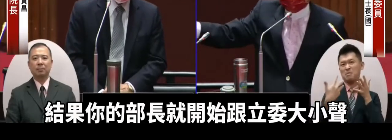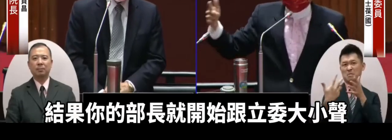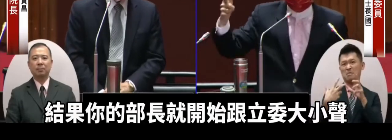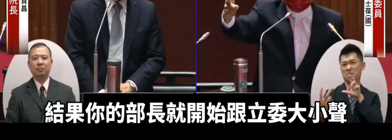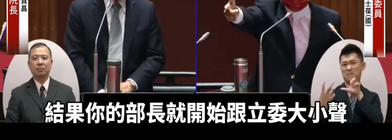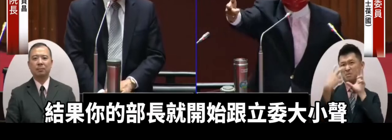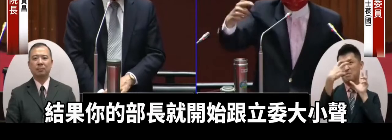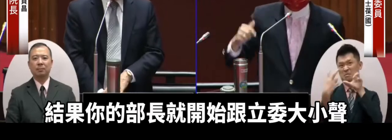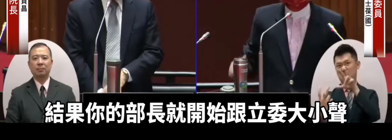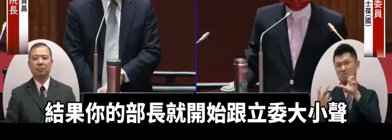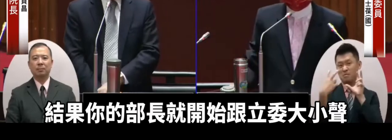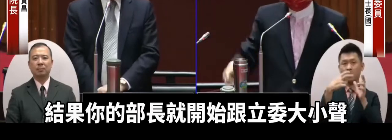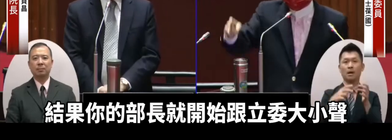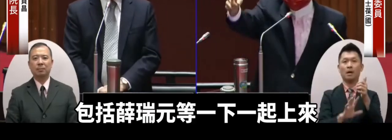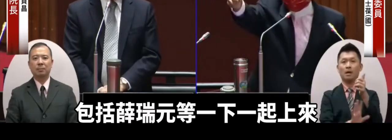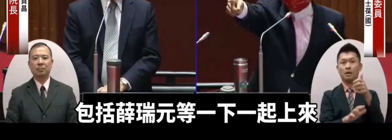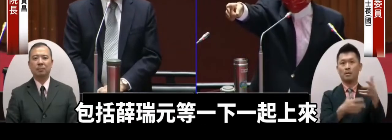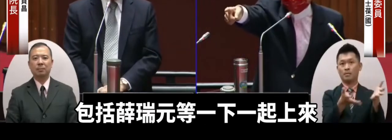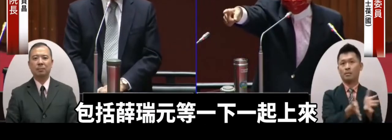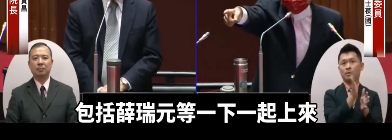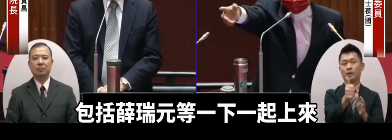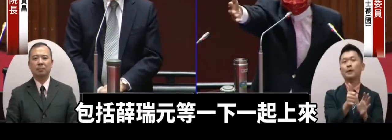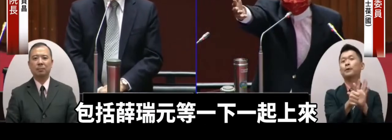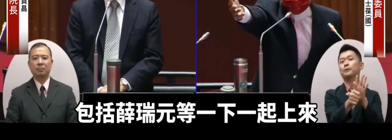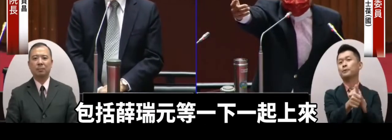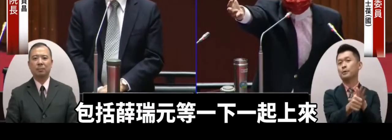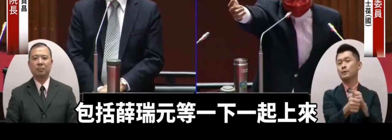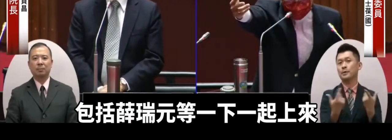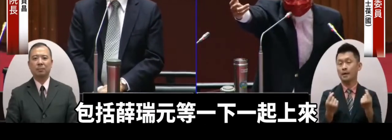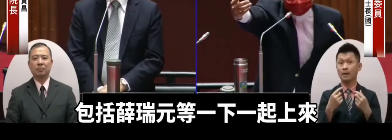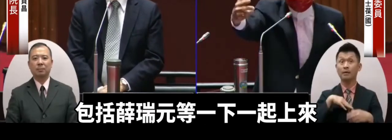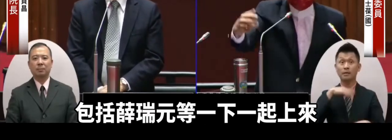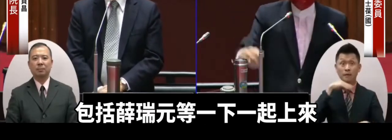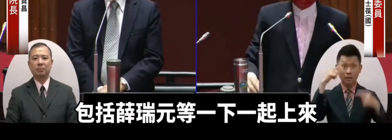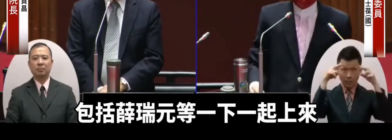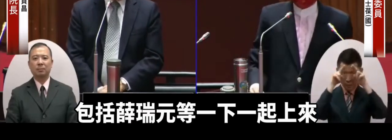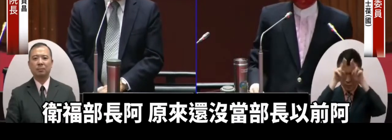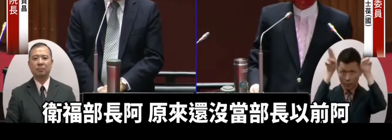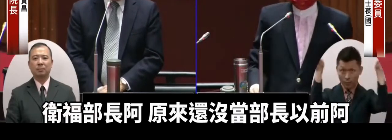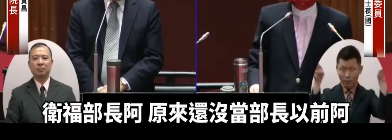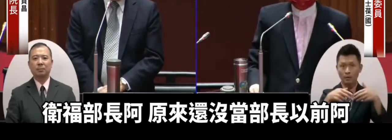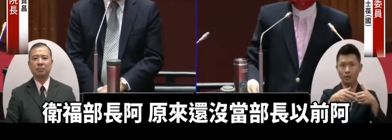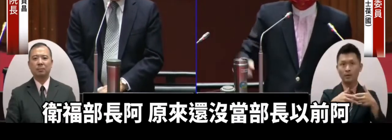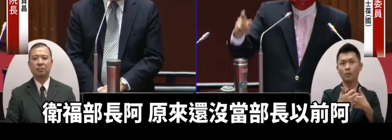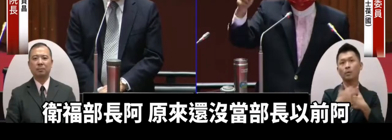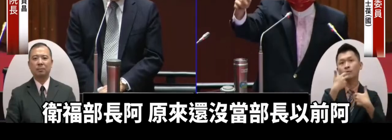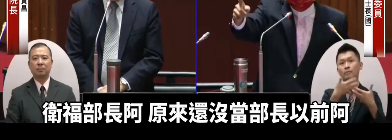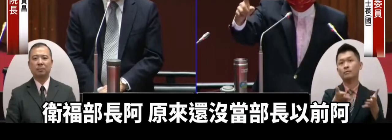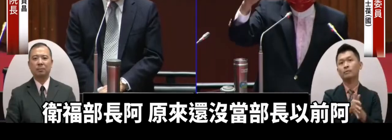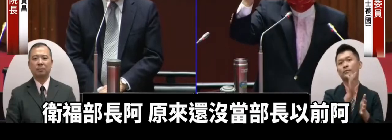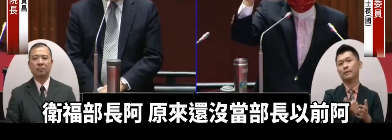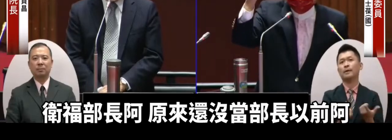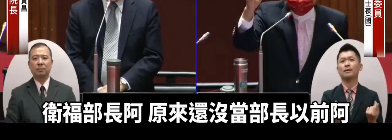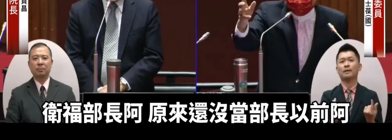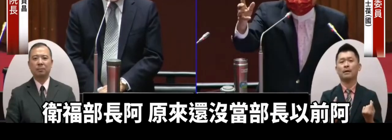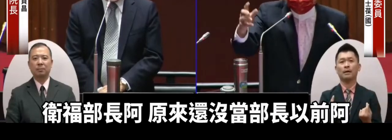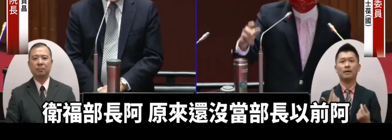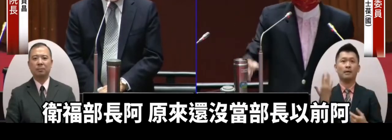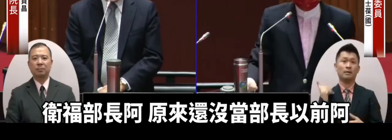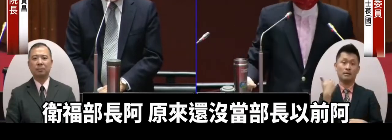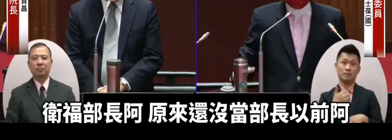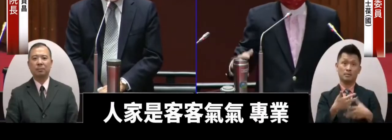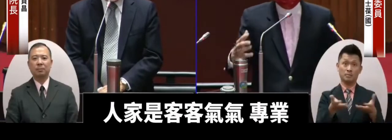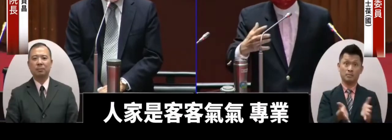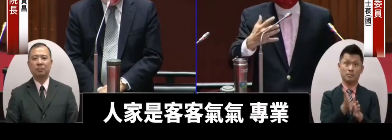长就开始跟立委大声声。包括薛乐远，等一下一上来，可是一上来，卫福部长啊，原来还没有当部长以